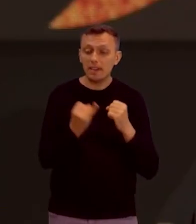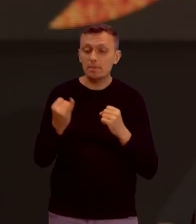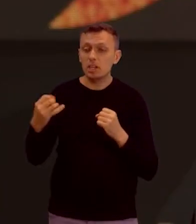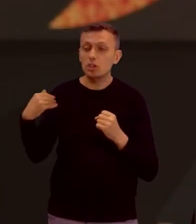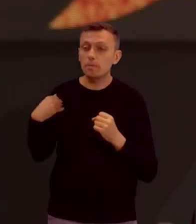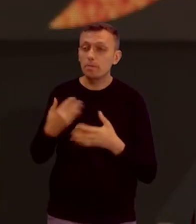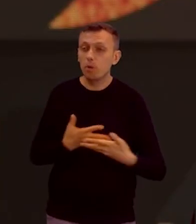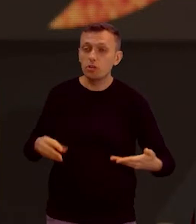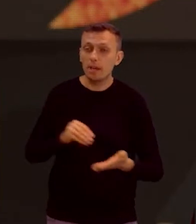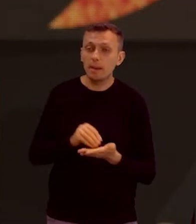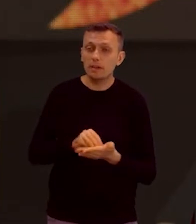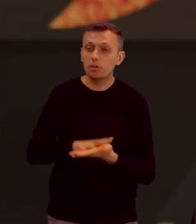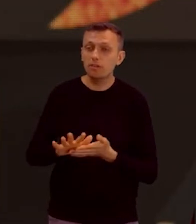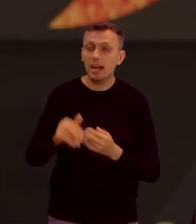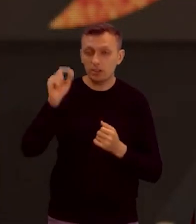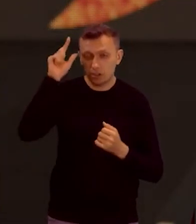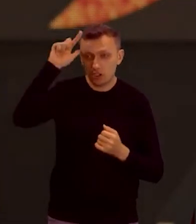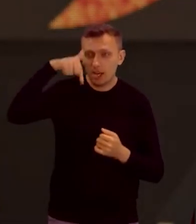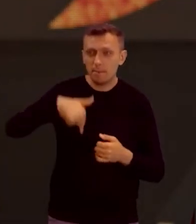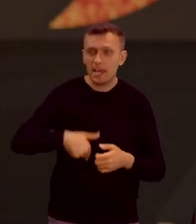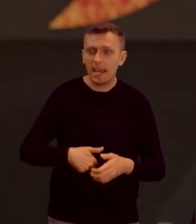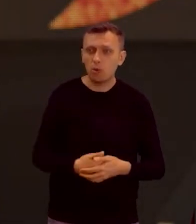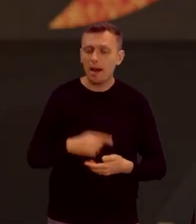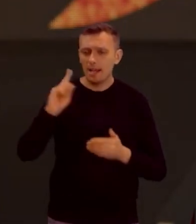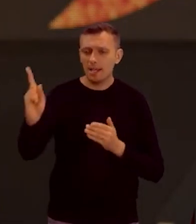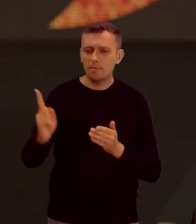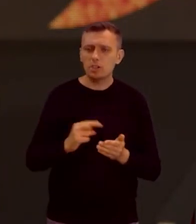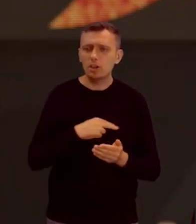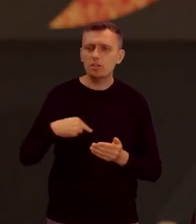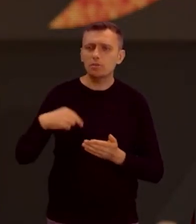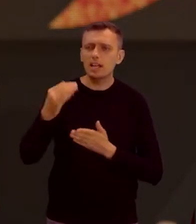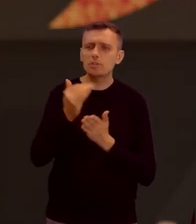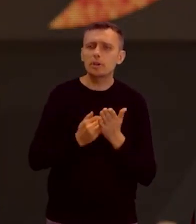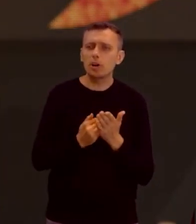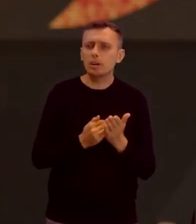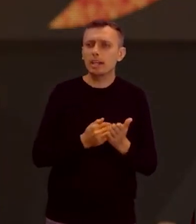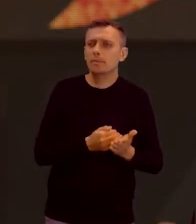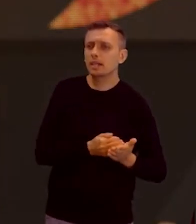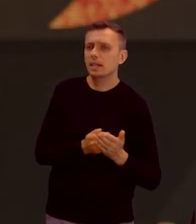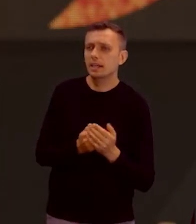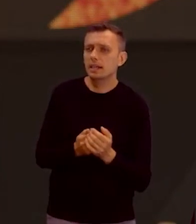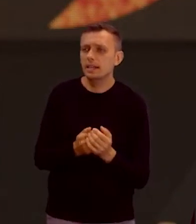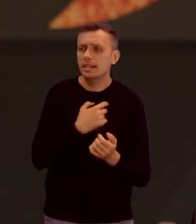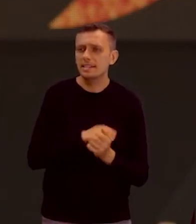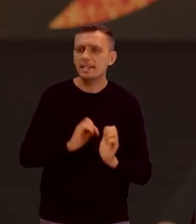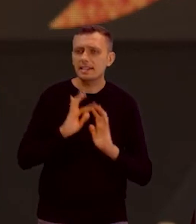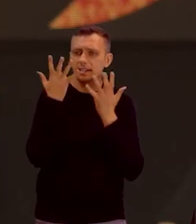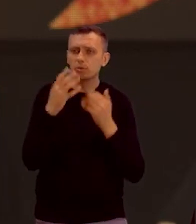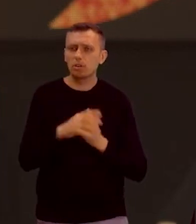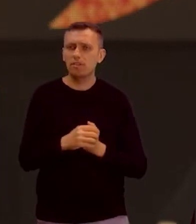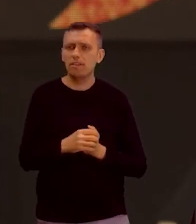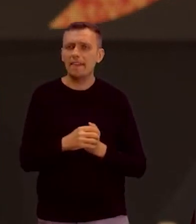tutaj z połamanymi skrzydłami, ze zbuntowanym sercem. Do Radiowej Trójki przychodzą do mnie od 3 lat. To są dzieci po